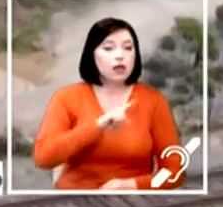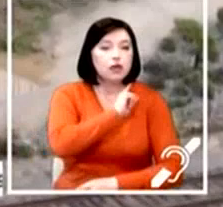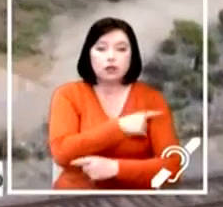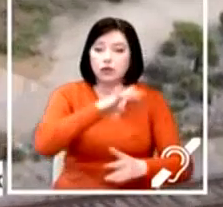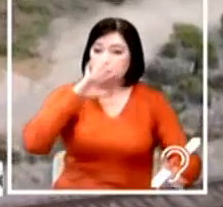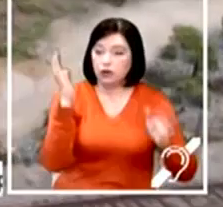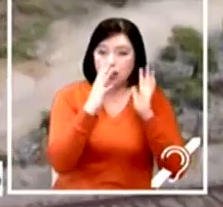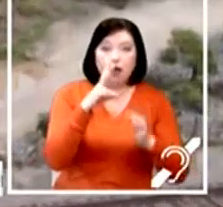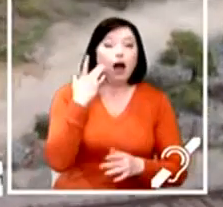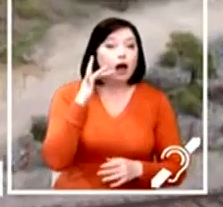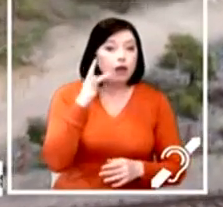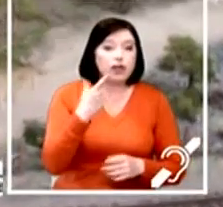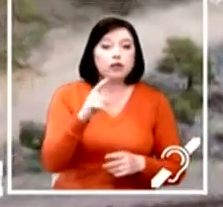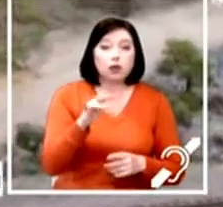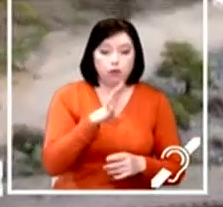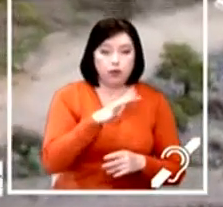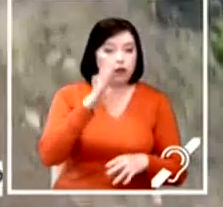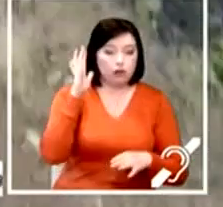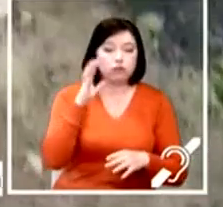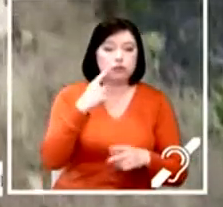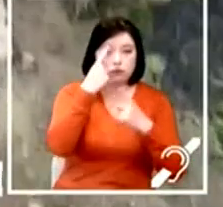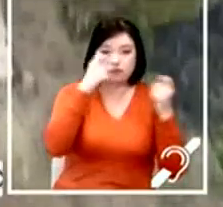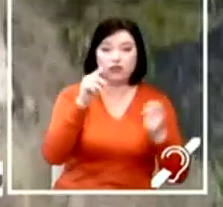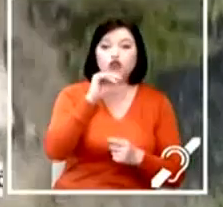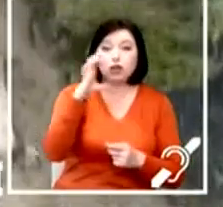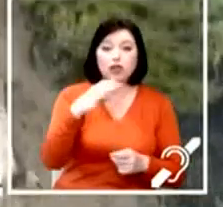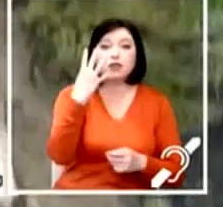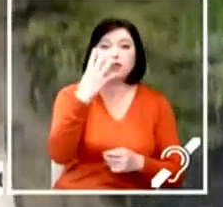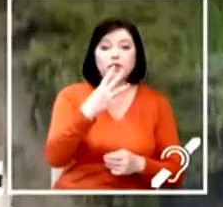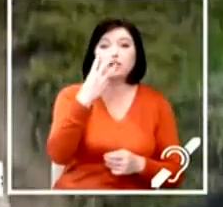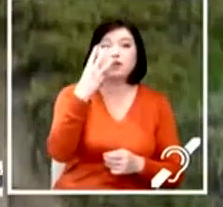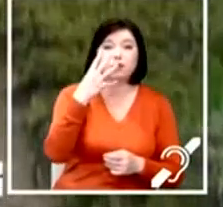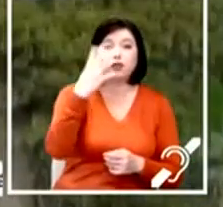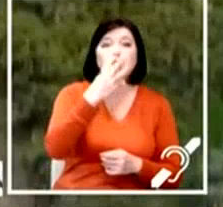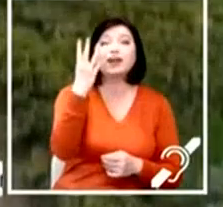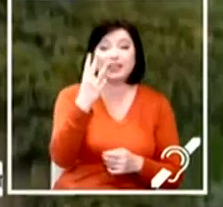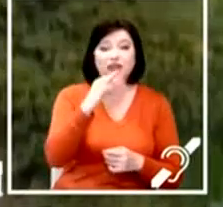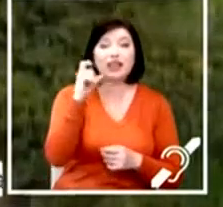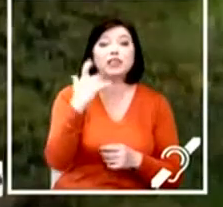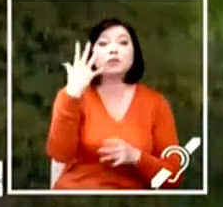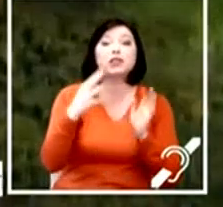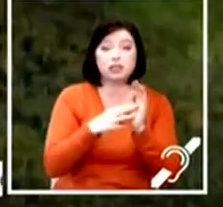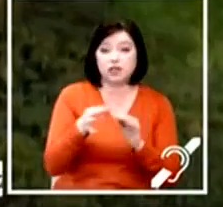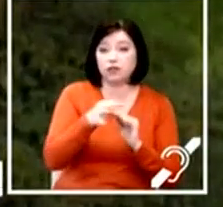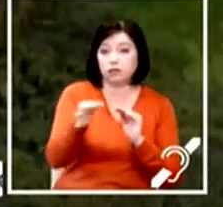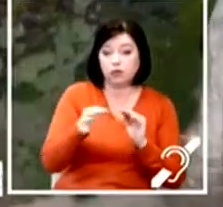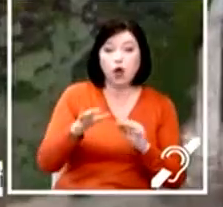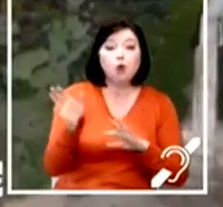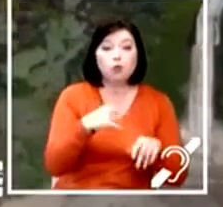Furtună violentă în California, unde a fost decretată stare de urgență în 43 din cele 58 de comitate, după